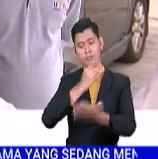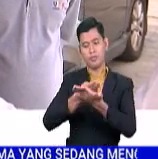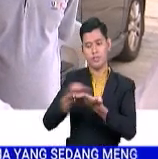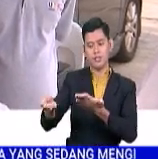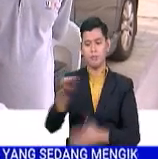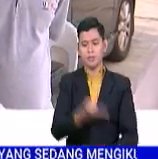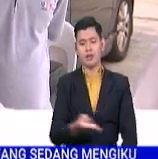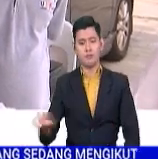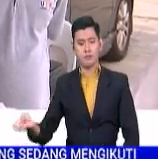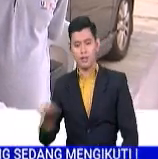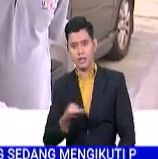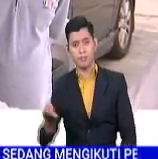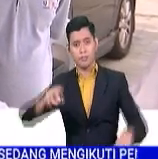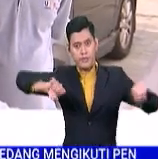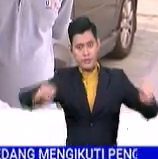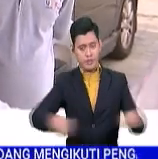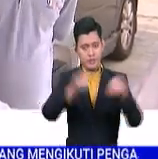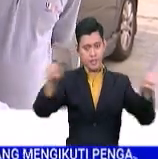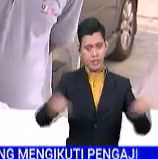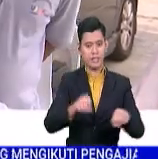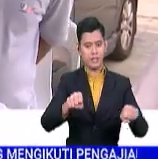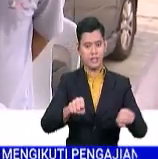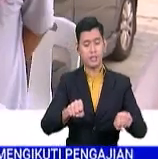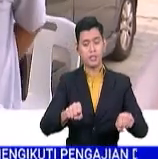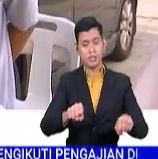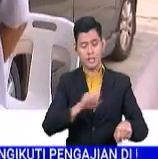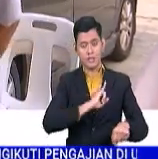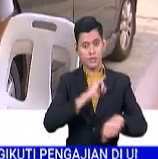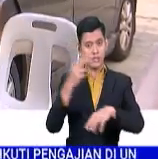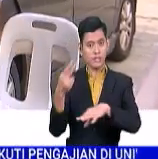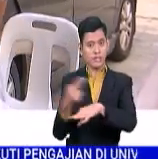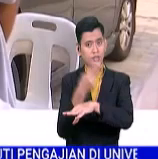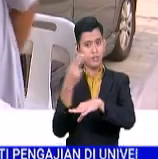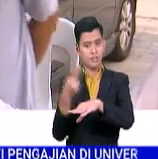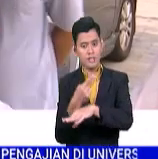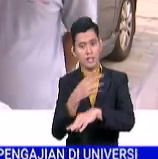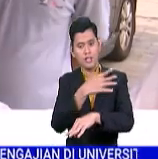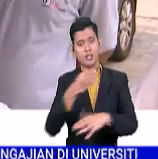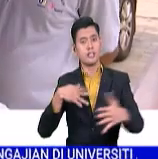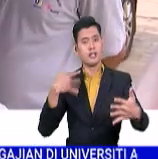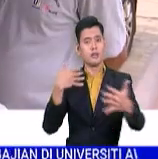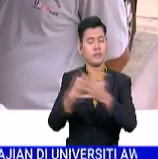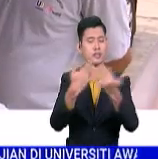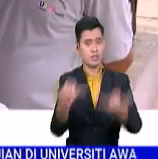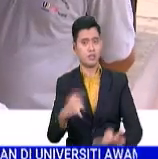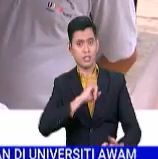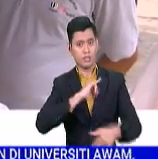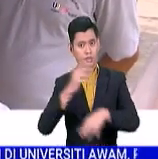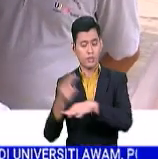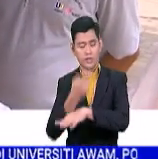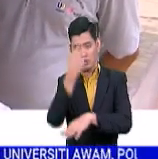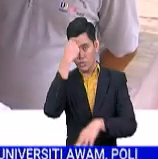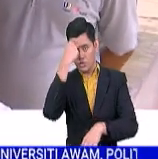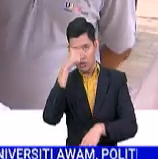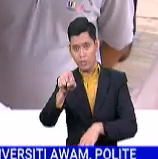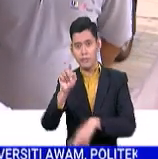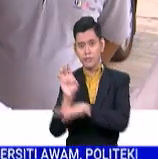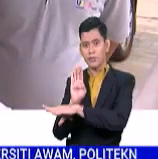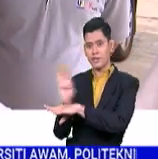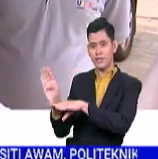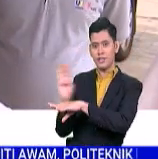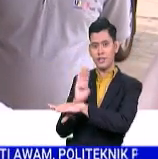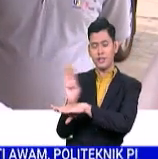bahan mentah. Barang-barang lain tu saya ambil je apa yang ada kat rumah. Dengan duit tu sampai sekarang lah saya guna untuk meniaga